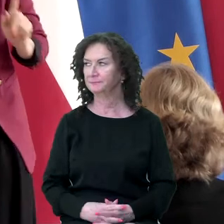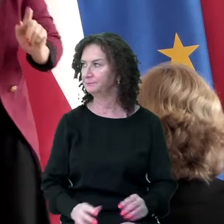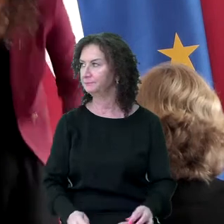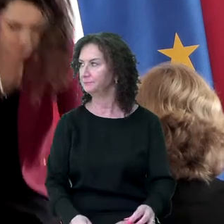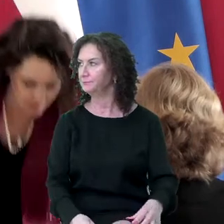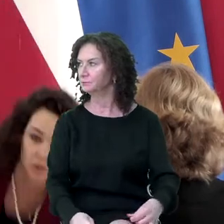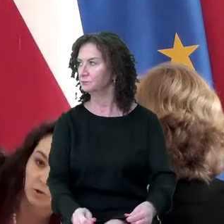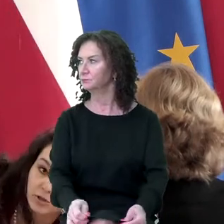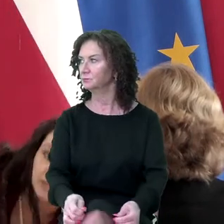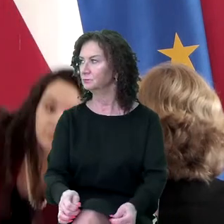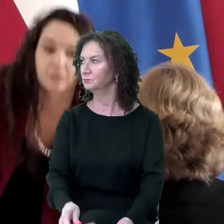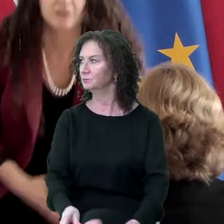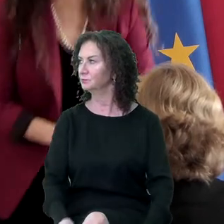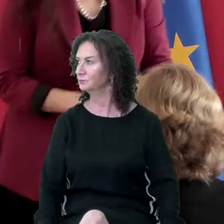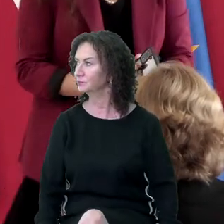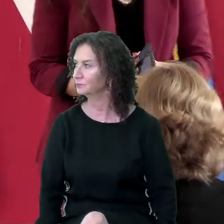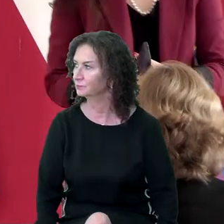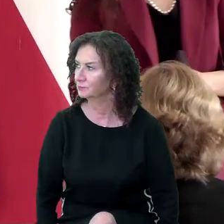Tak, to lepiej.